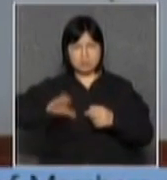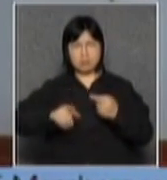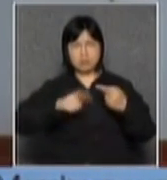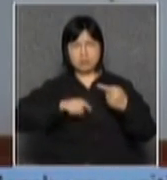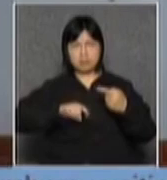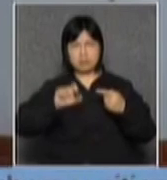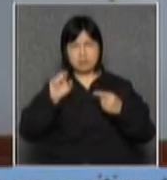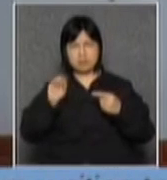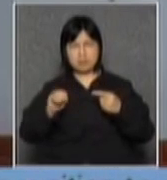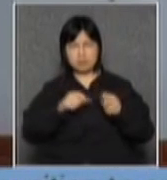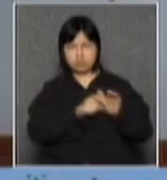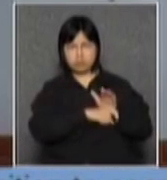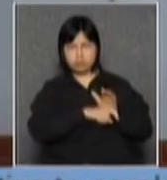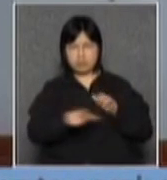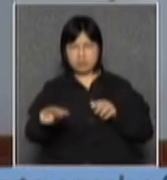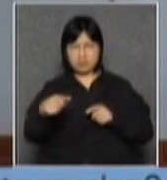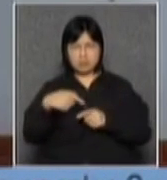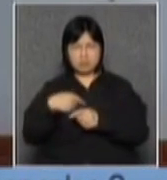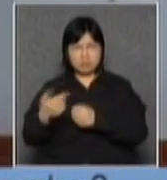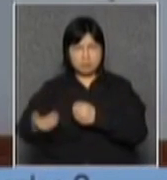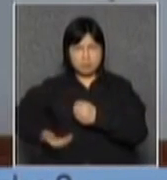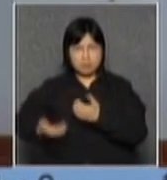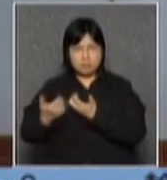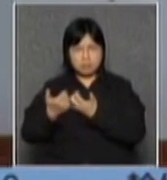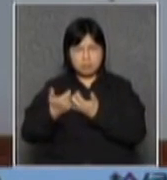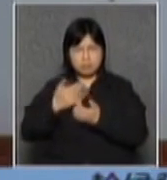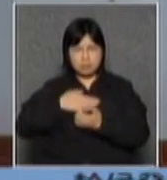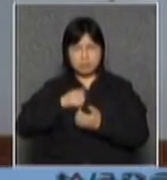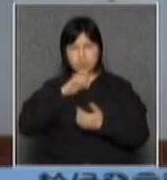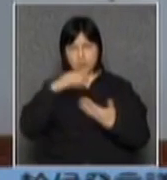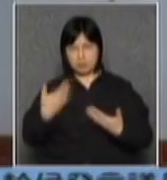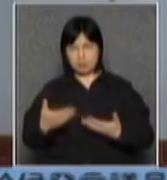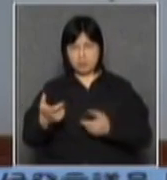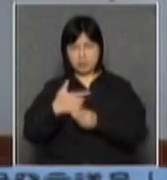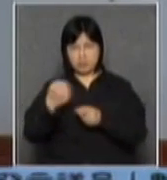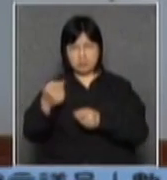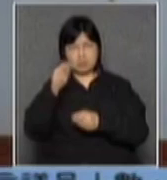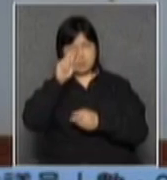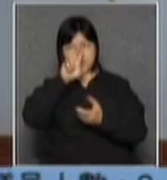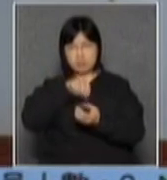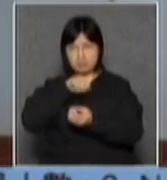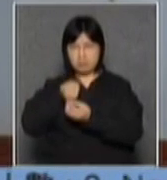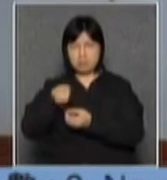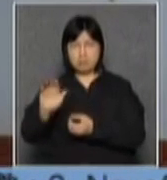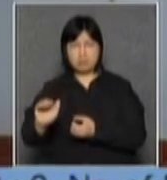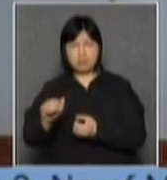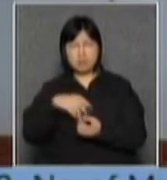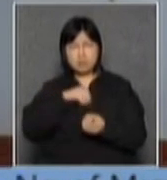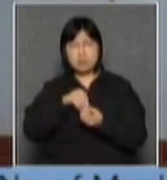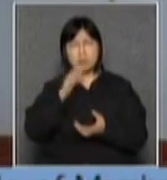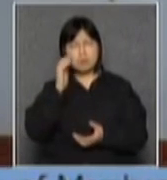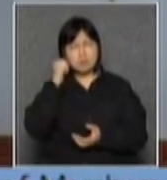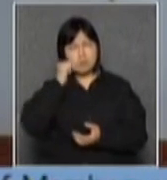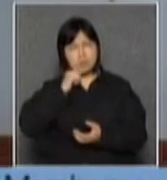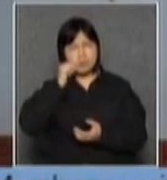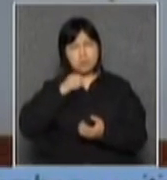理曾俊華預計嘅赤字嘅話，咁今日如果曾司長天可見憐，係可憐老人家，佢再